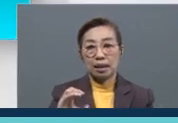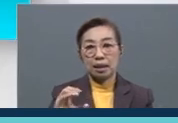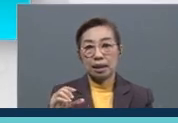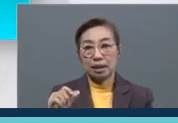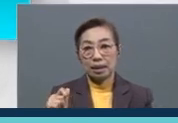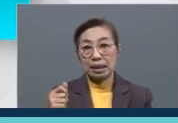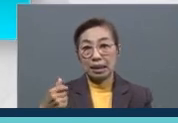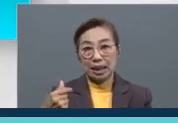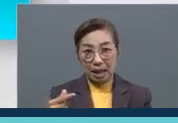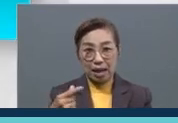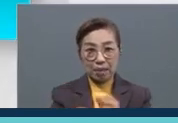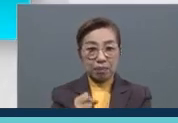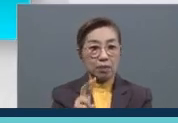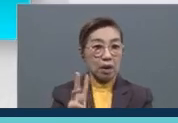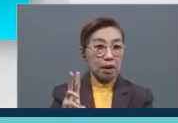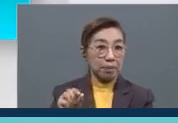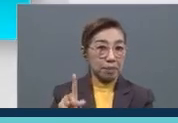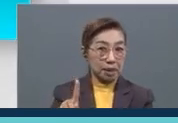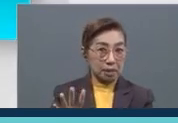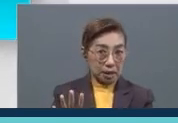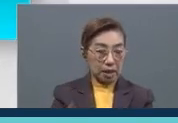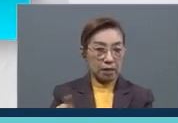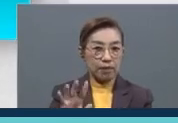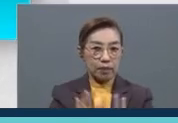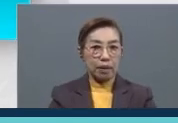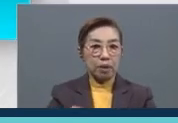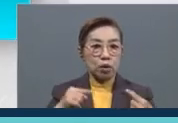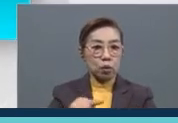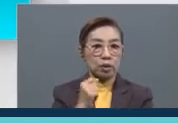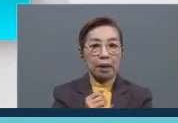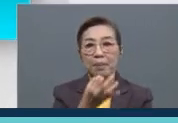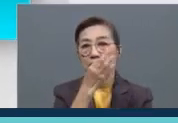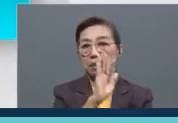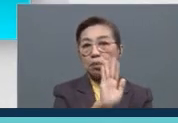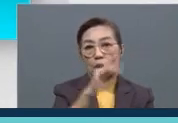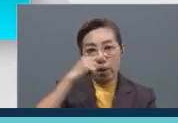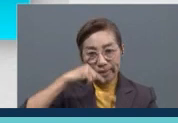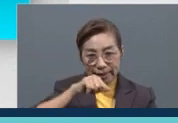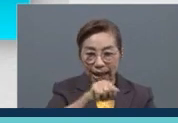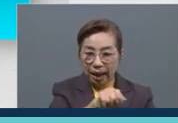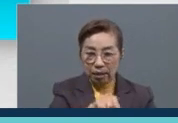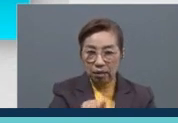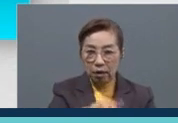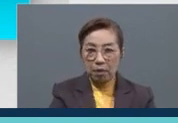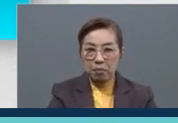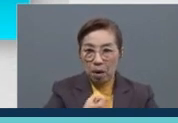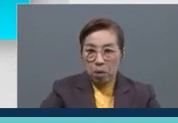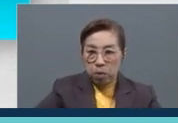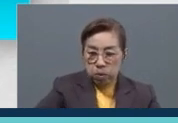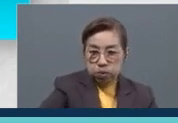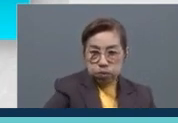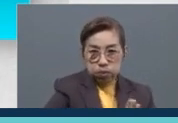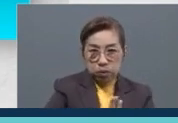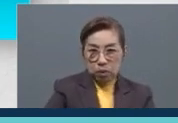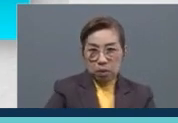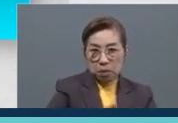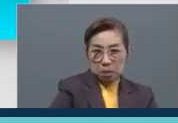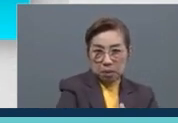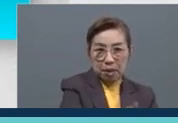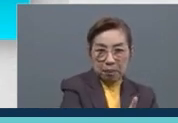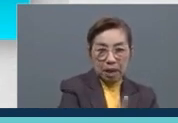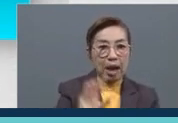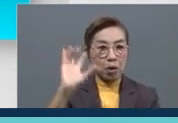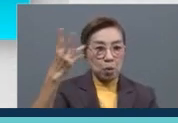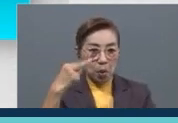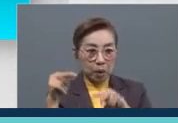นพบอัตลักษณ์ใน77จังหวัดท่องเที่ยวเพื่อนำไปต่อยอดพัฒนาสินค้าเชิงสร้างสรรค์สร้างอาชีพใหม่ๆและส